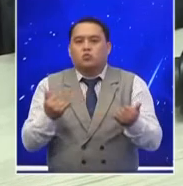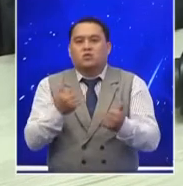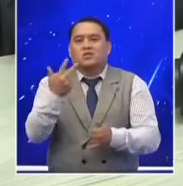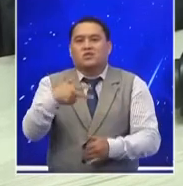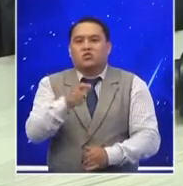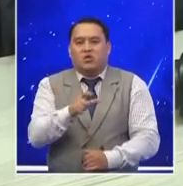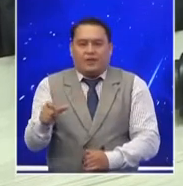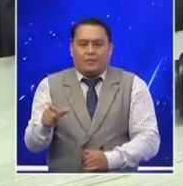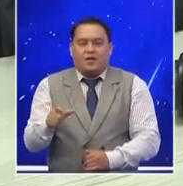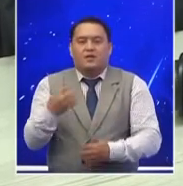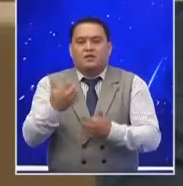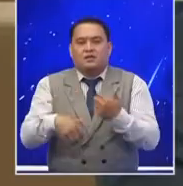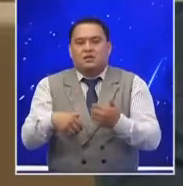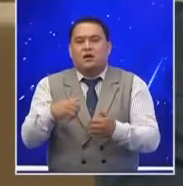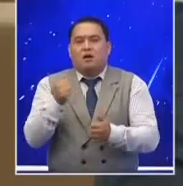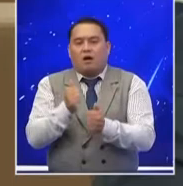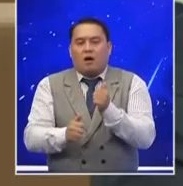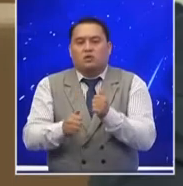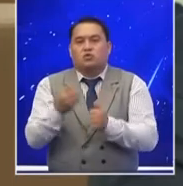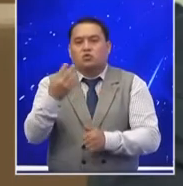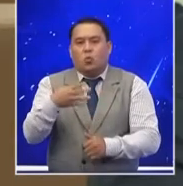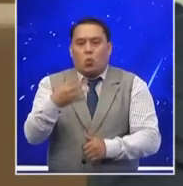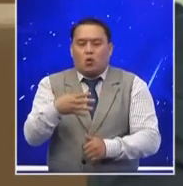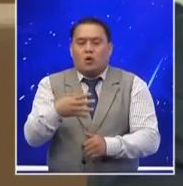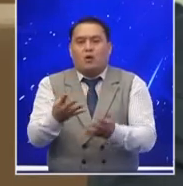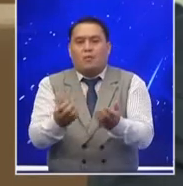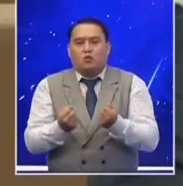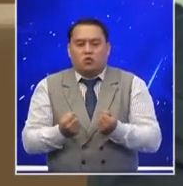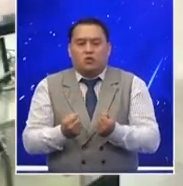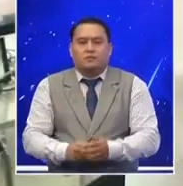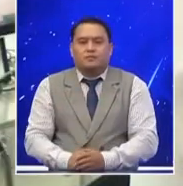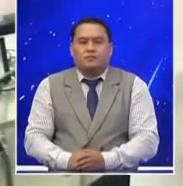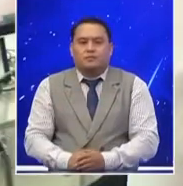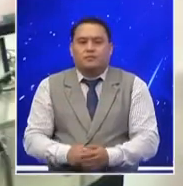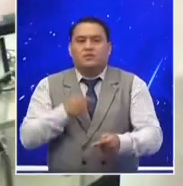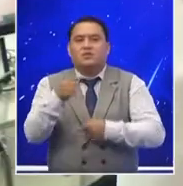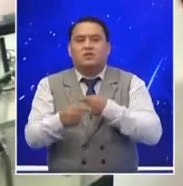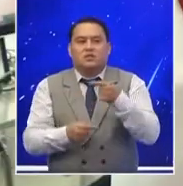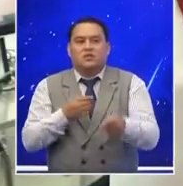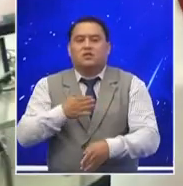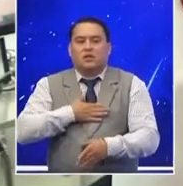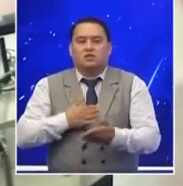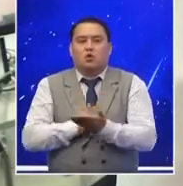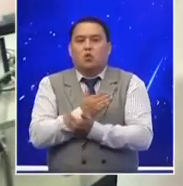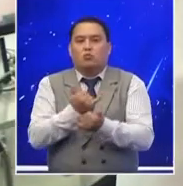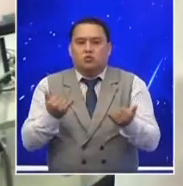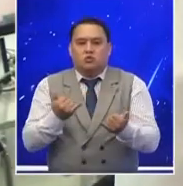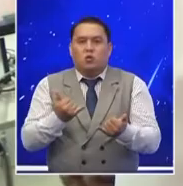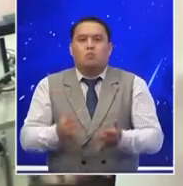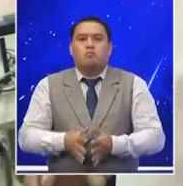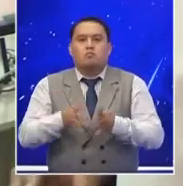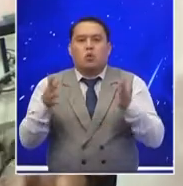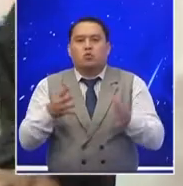300 человек. В среднем на каждого приходится по 40 услугополучателей. Через уголки наших самообслуживания можно получить